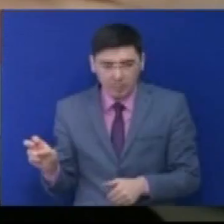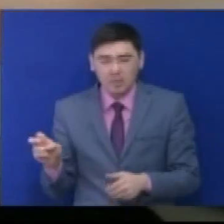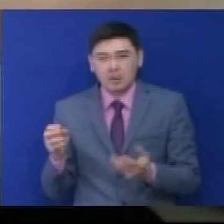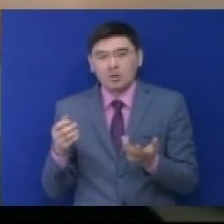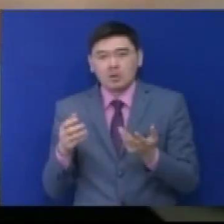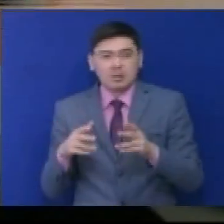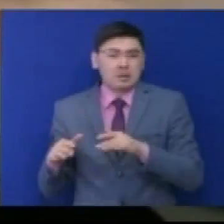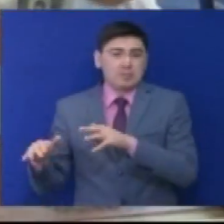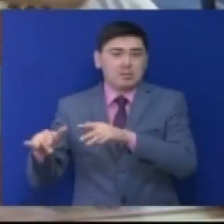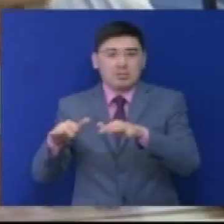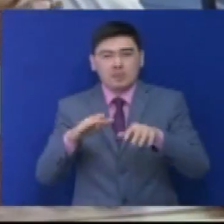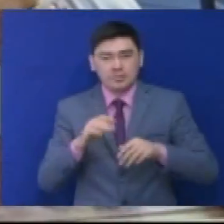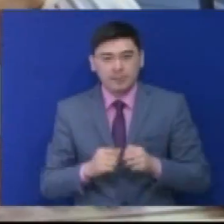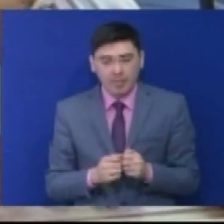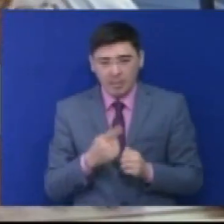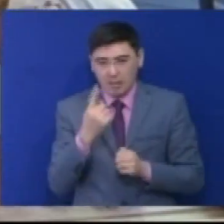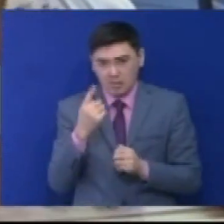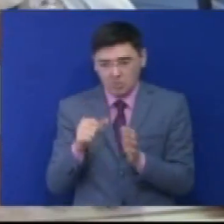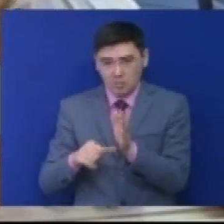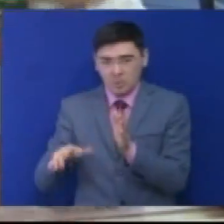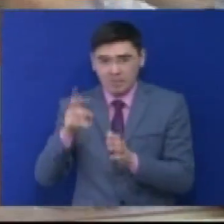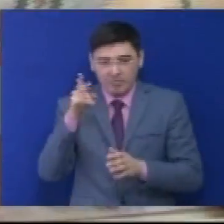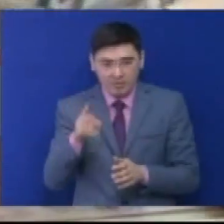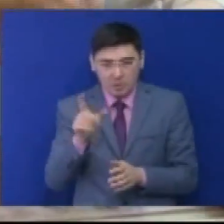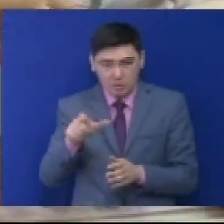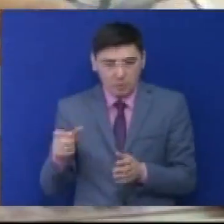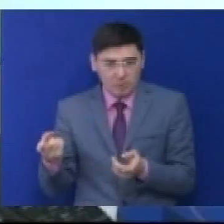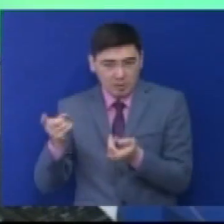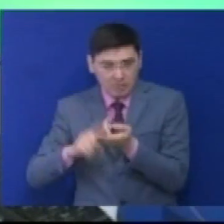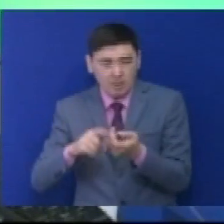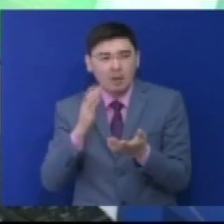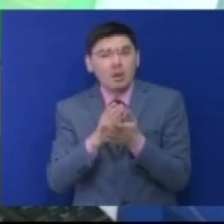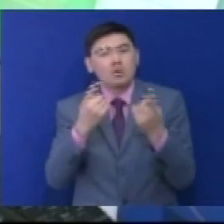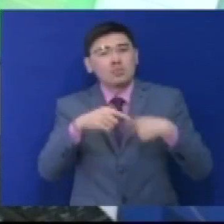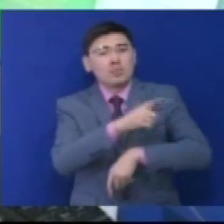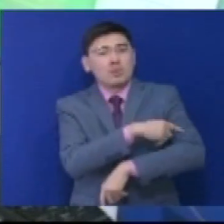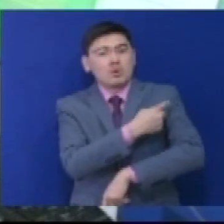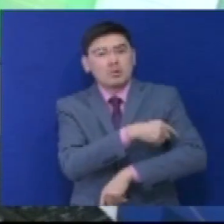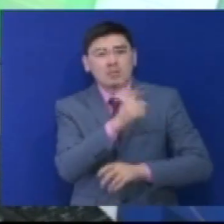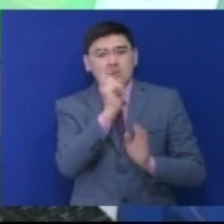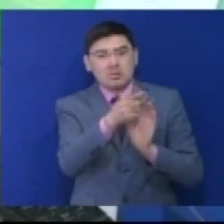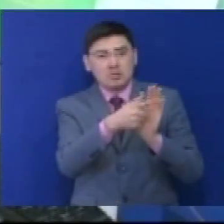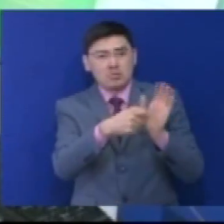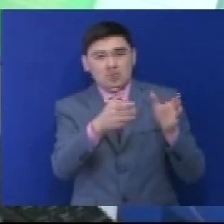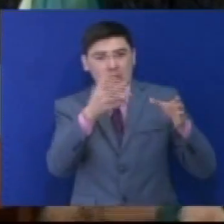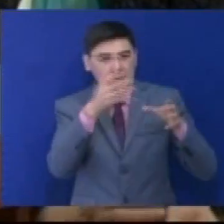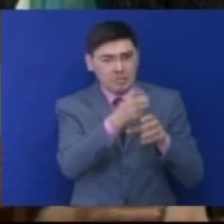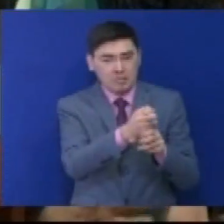жүргізілуде. Былтыр жыл соңында бір учаскеге 2000 адам бекітілсе, кейбір емханаларда 1700-ге дейін